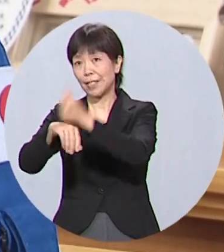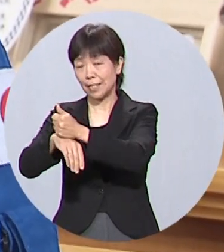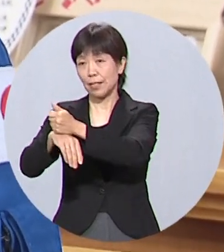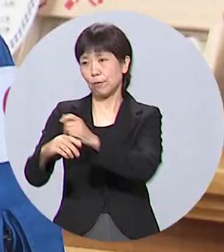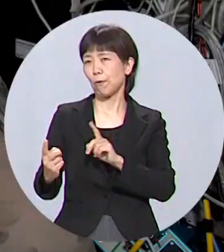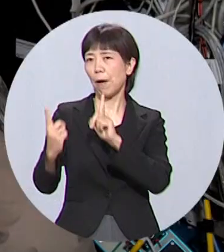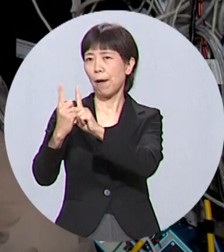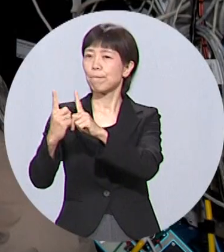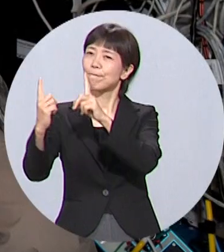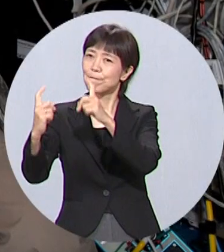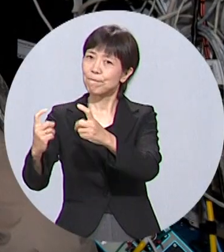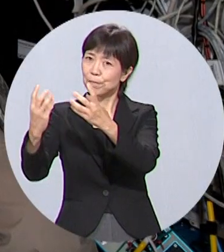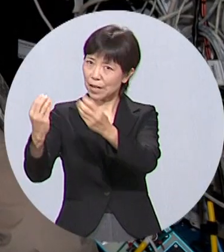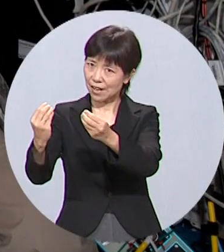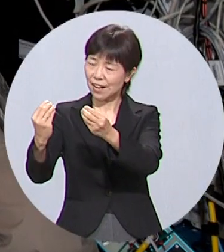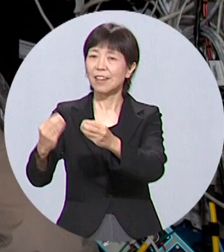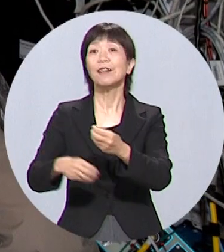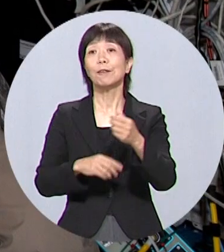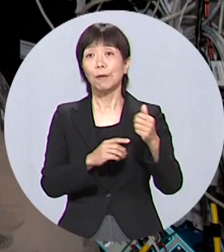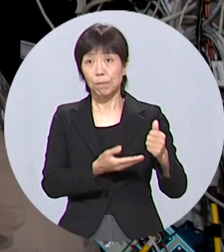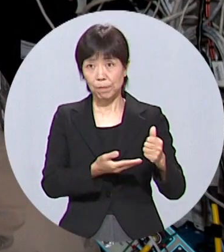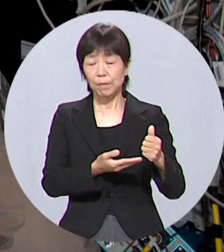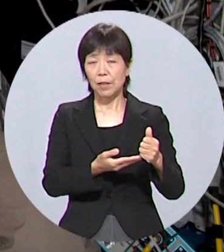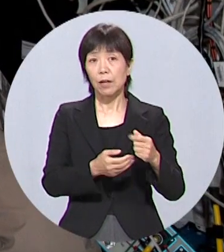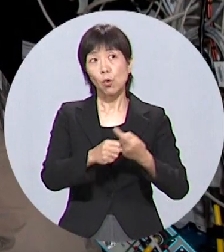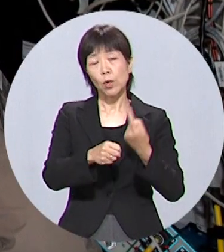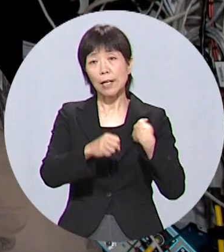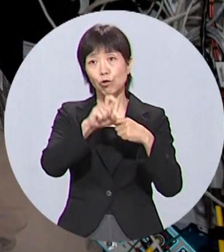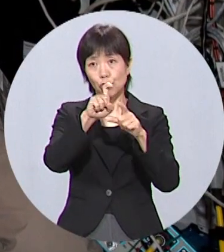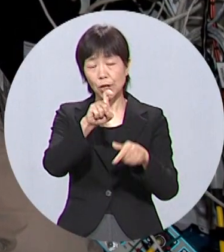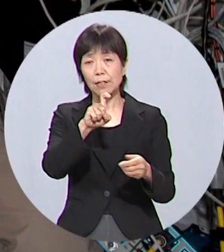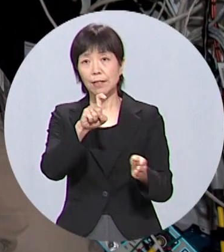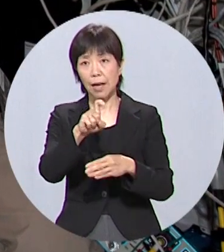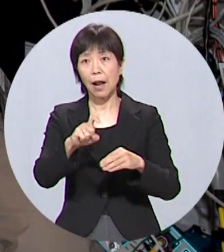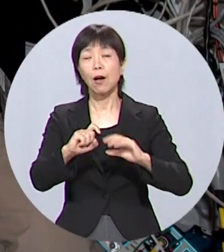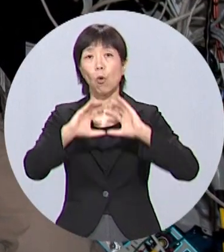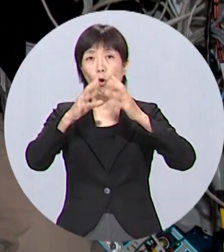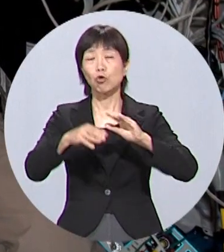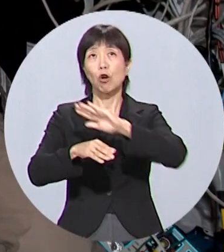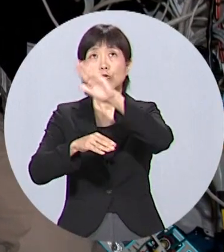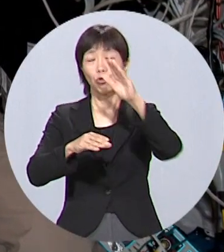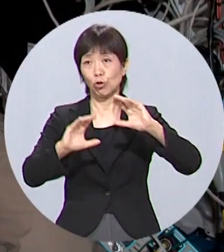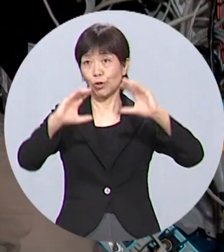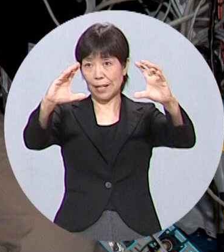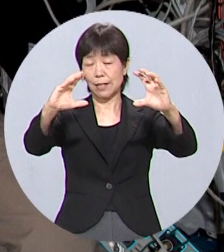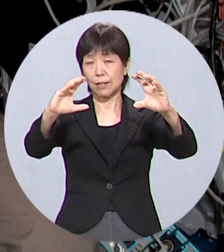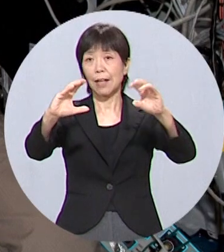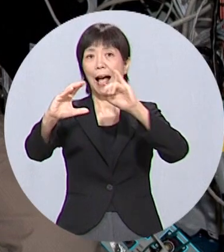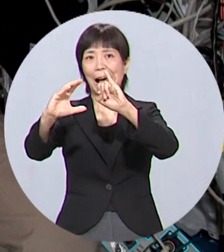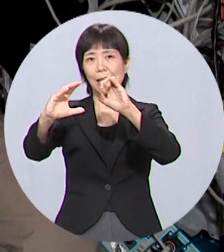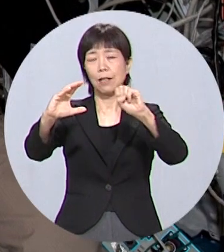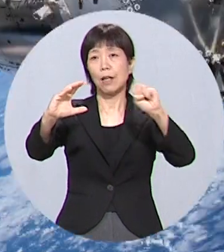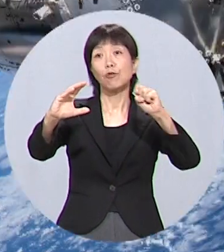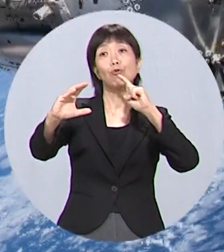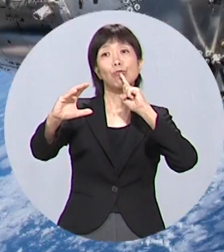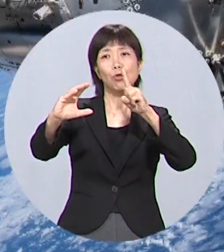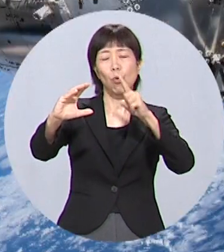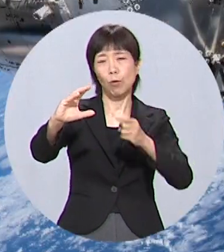ました。若田さんは去年10月から国際宇宙ステーション ISS に滞